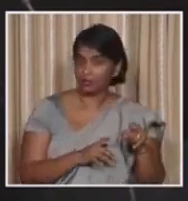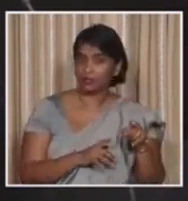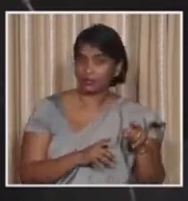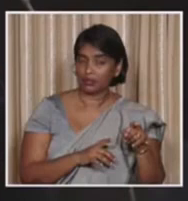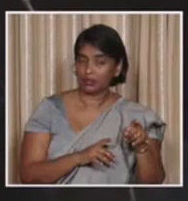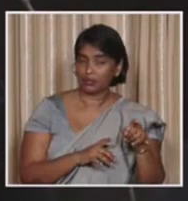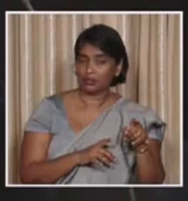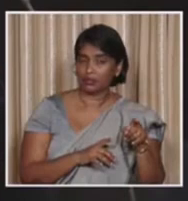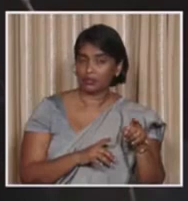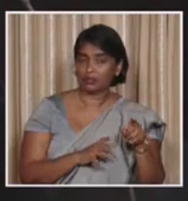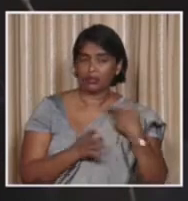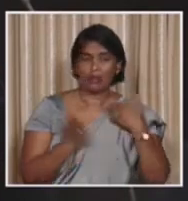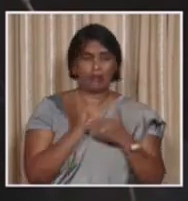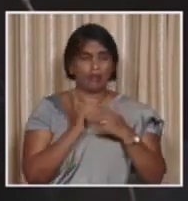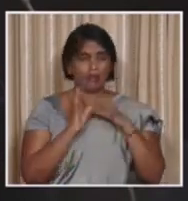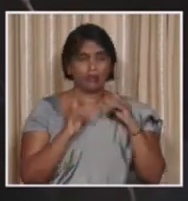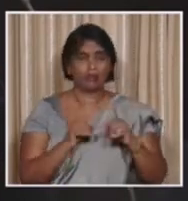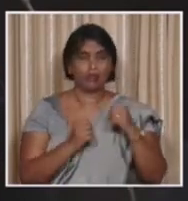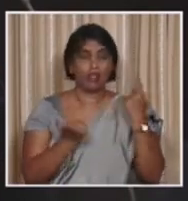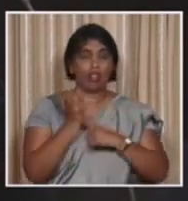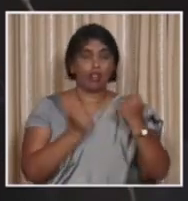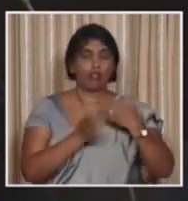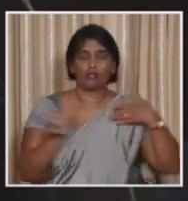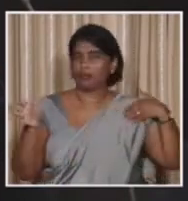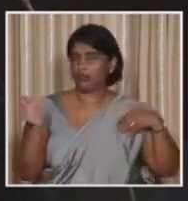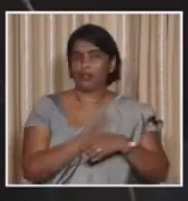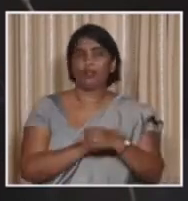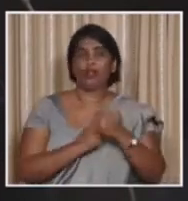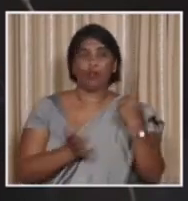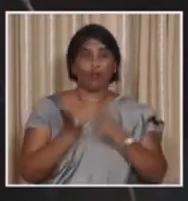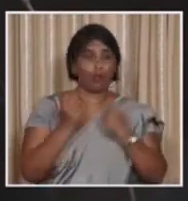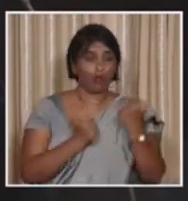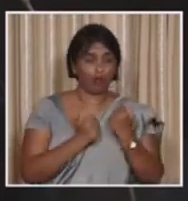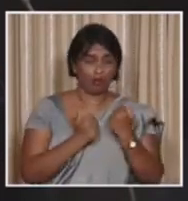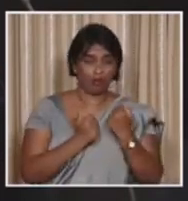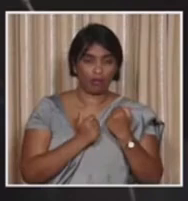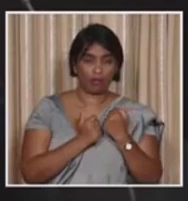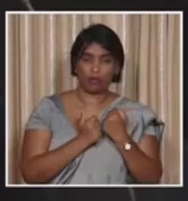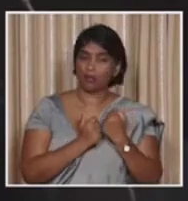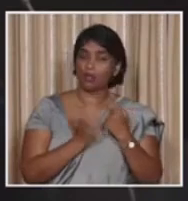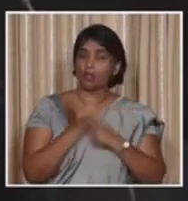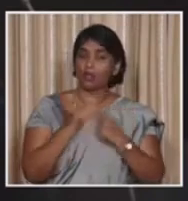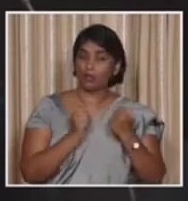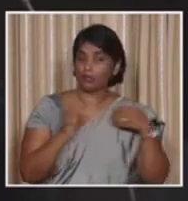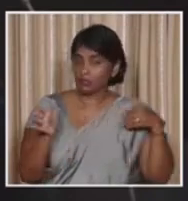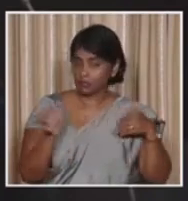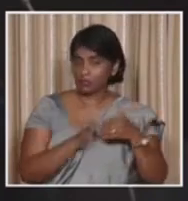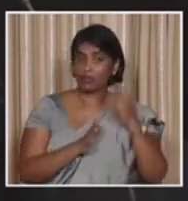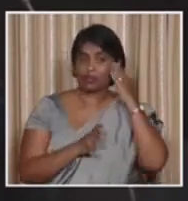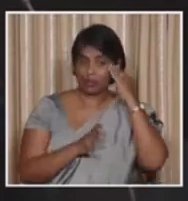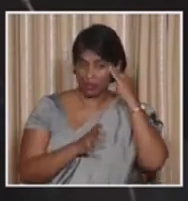කාන්තාවන්ට හිරිහැර වෙන විදියට බෞසරයකට එන්න දුන්නා. ඒ බෞසරයකත් බෞසරයක එතන ඒ